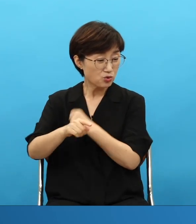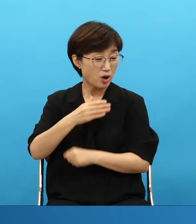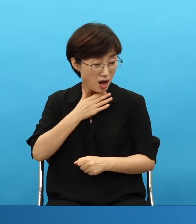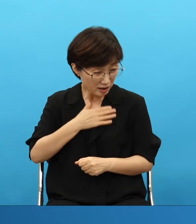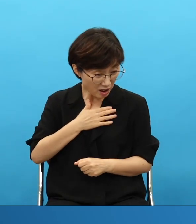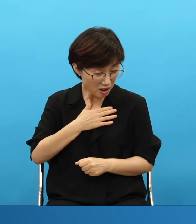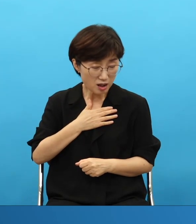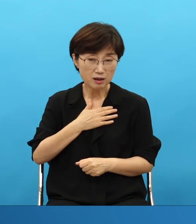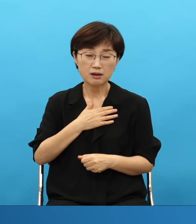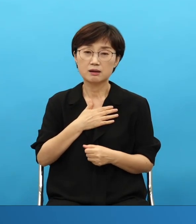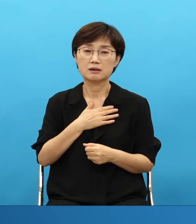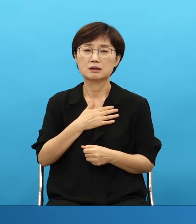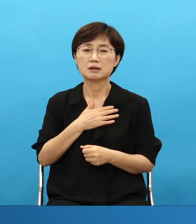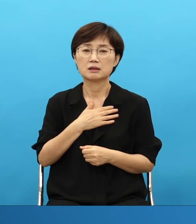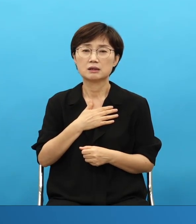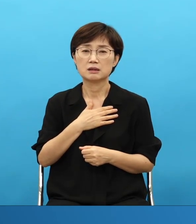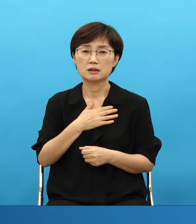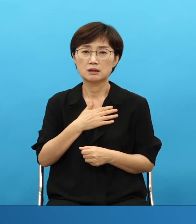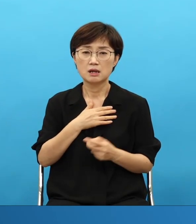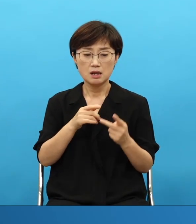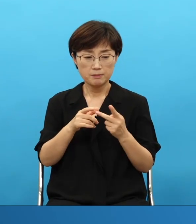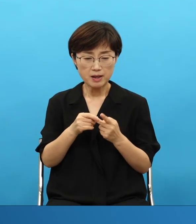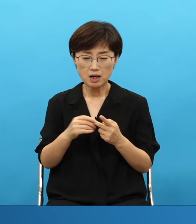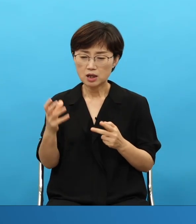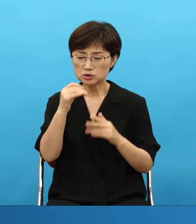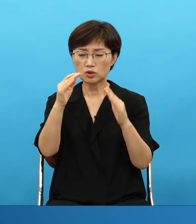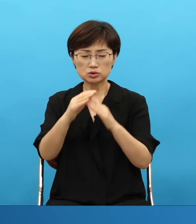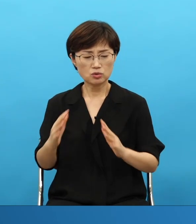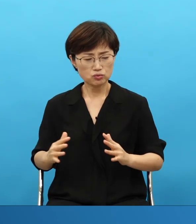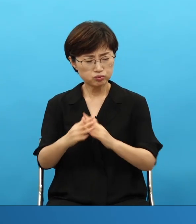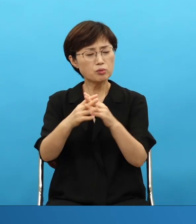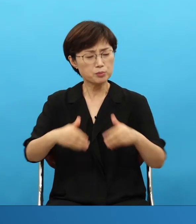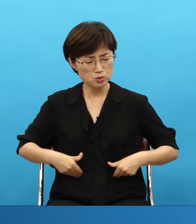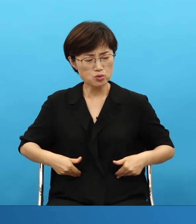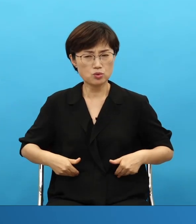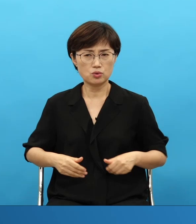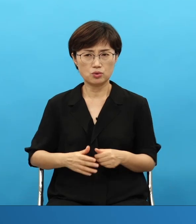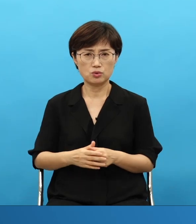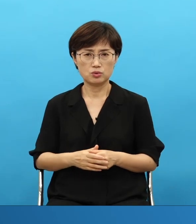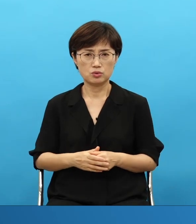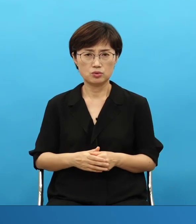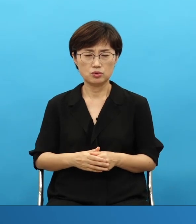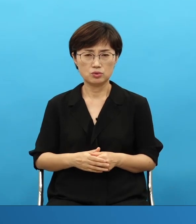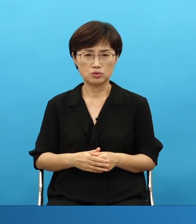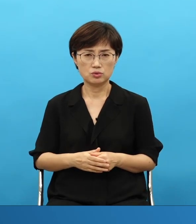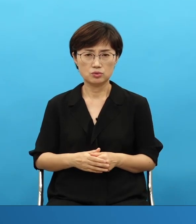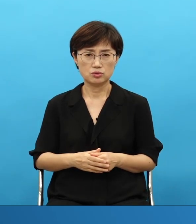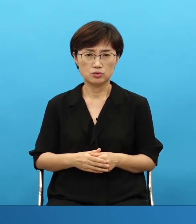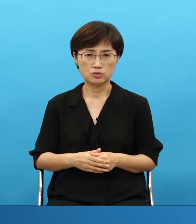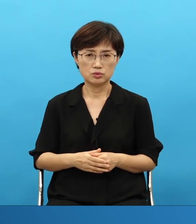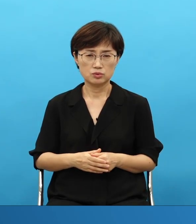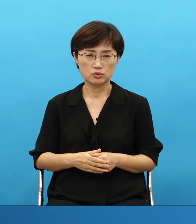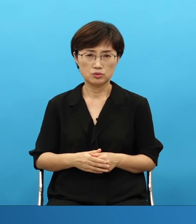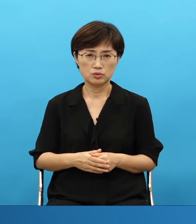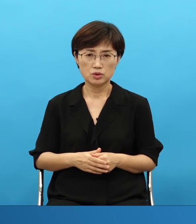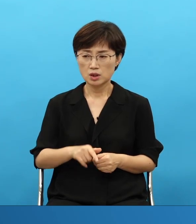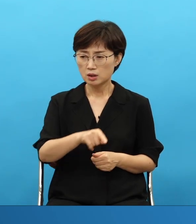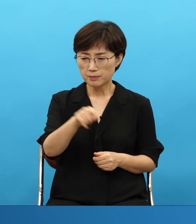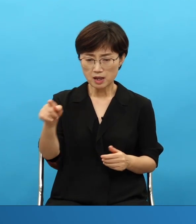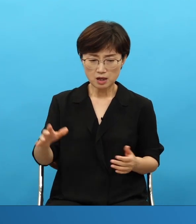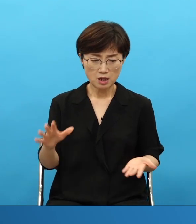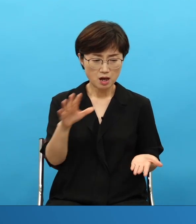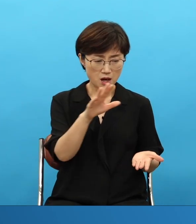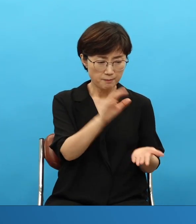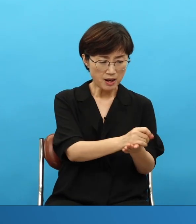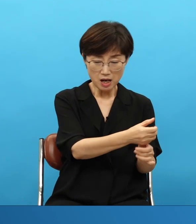why you 말이에요. were captives. 가 성전 재건해. Go reconstruct the temple. 바벨론 와서 127도로